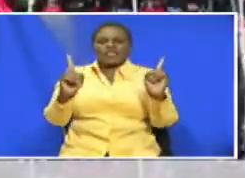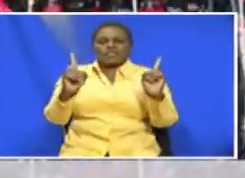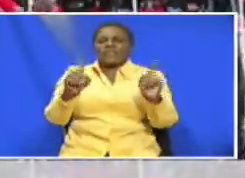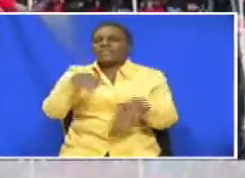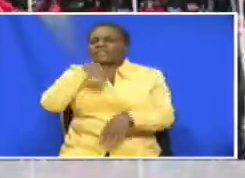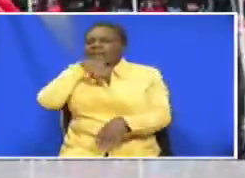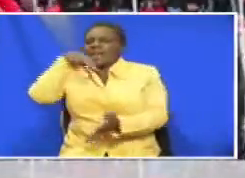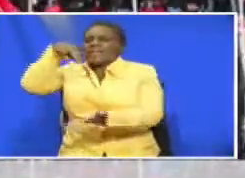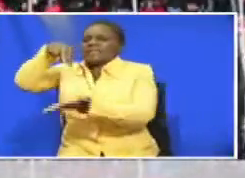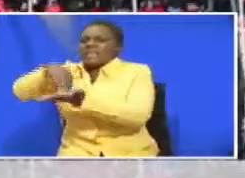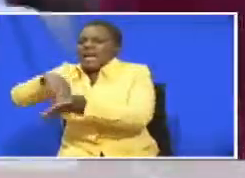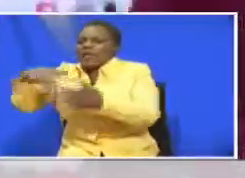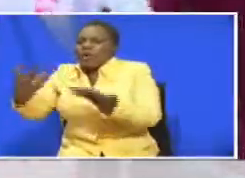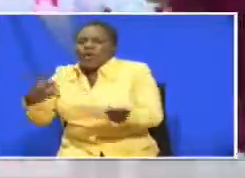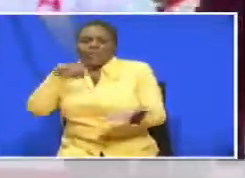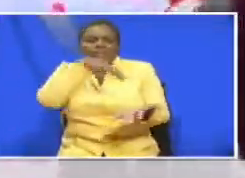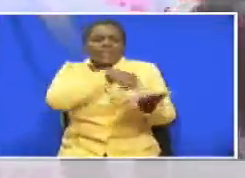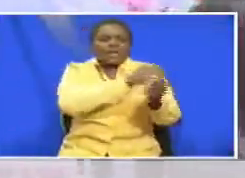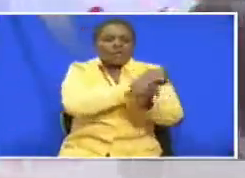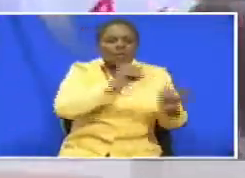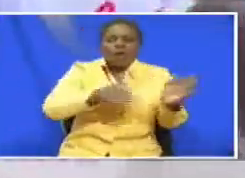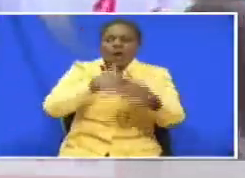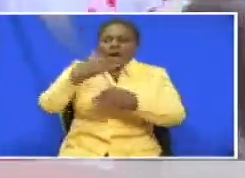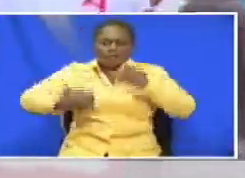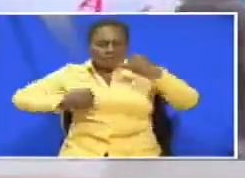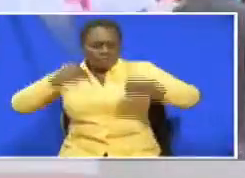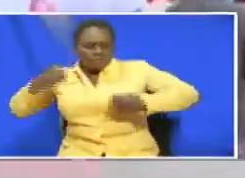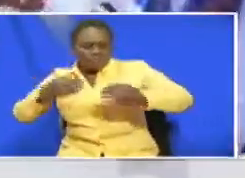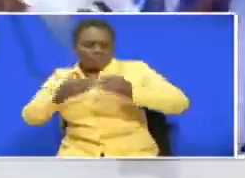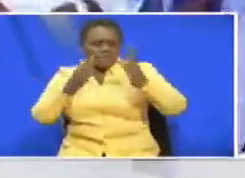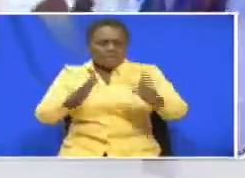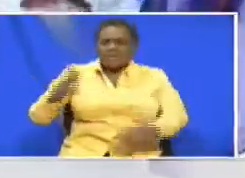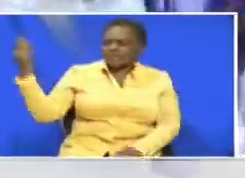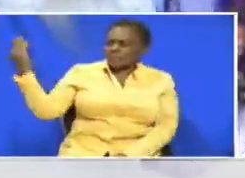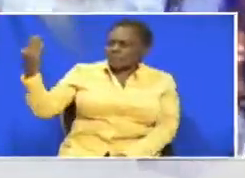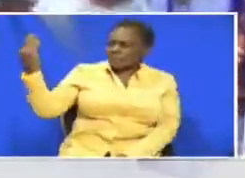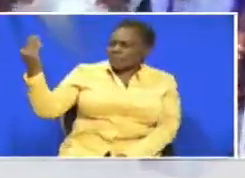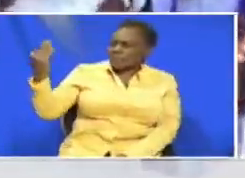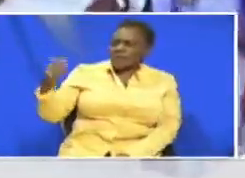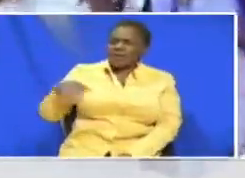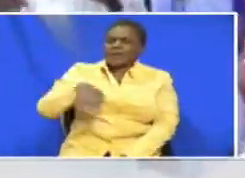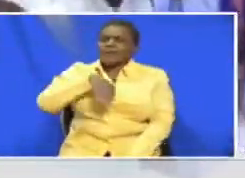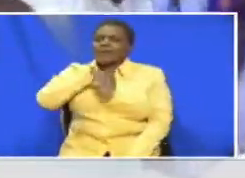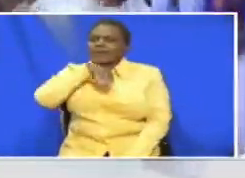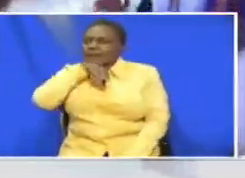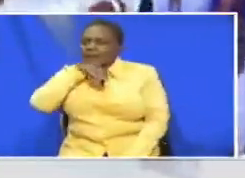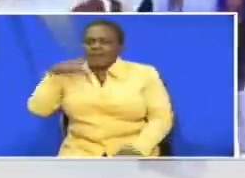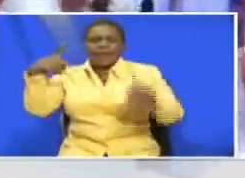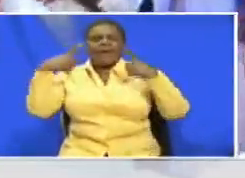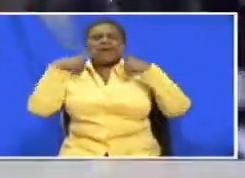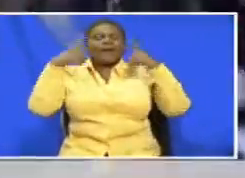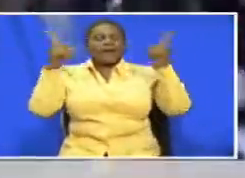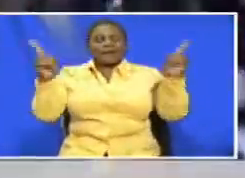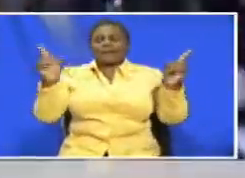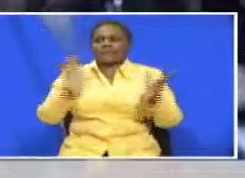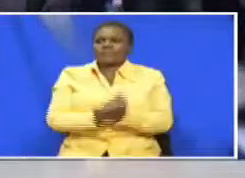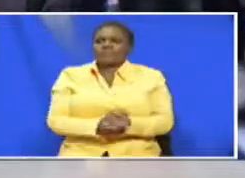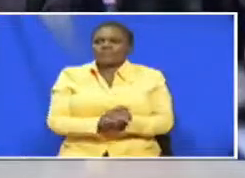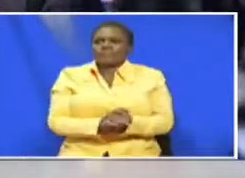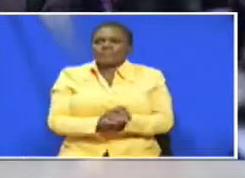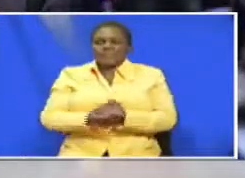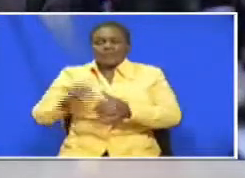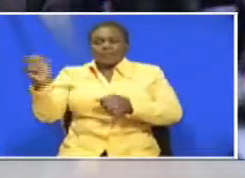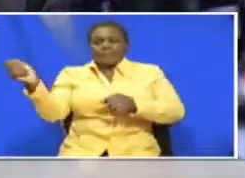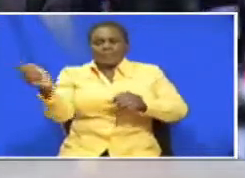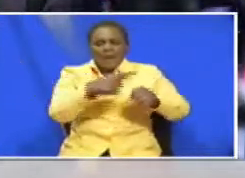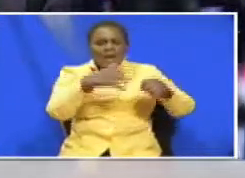kwenye kinyang'anyiro cha urais au la. Baada ya matumbuizo na viongozi kadhaa walikuwa kuzungumza, Raila alipasua mbarika. Mwezi wa 9